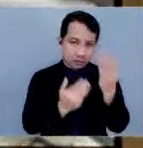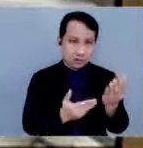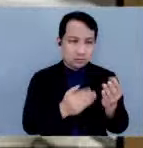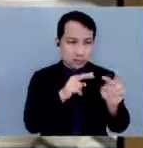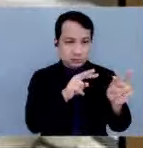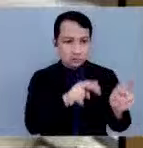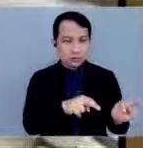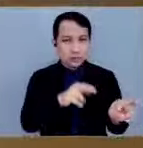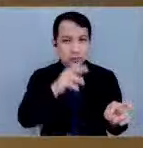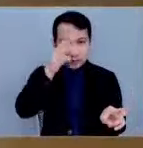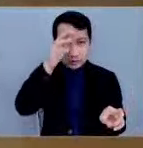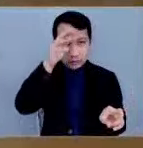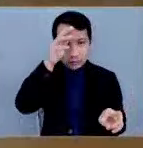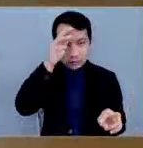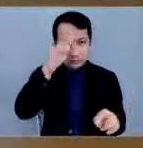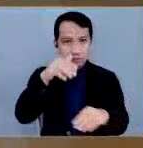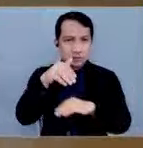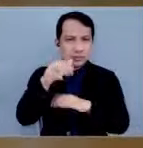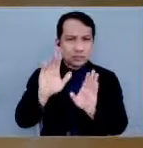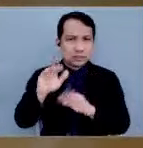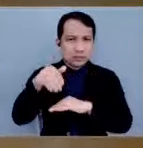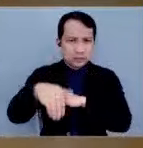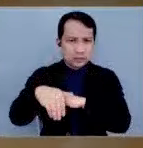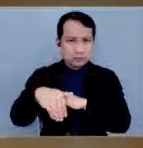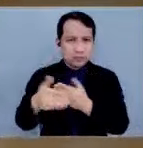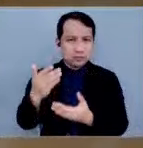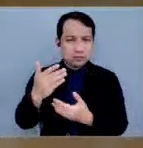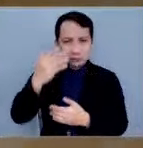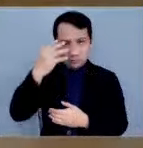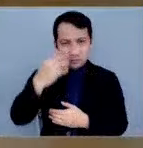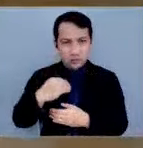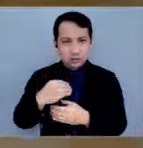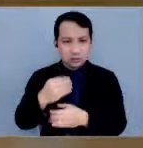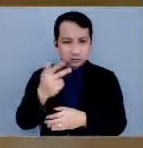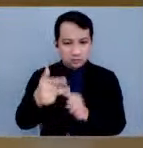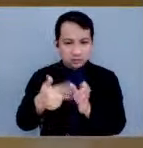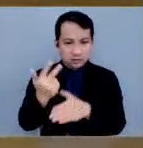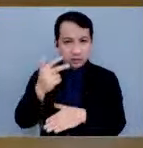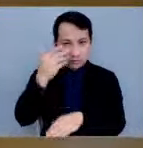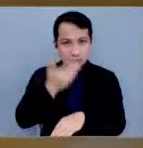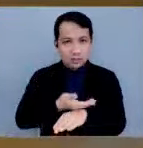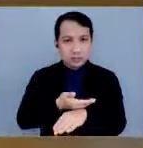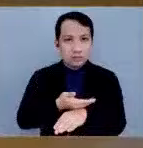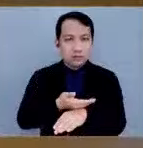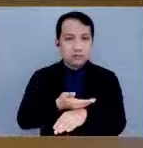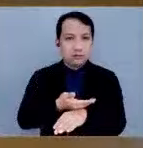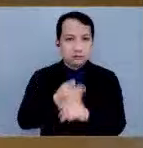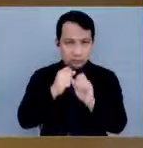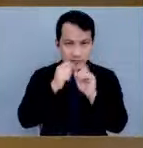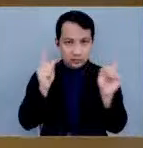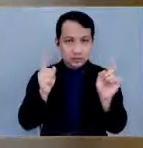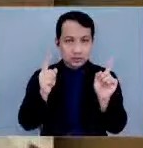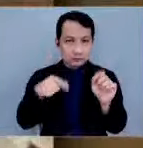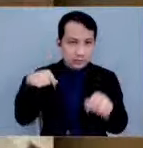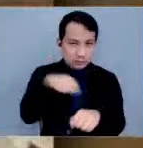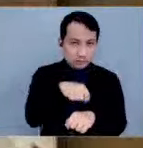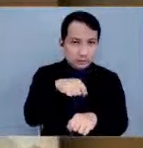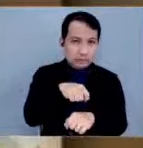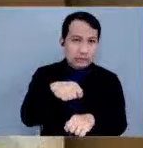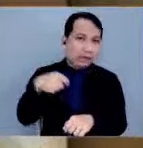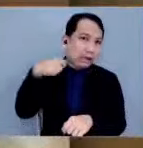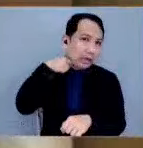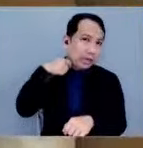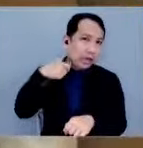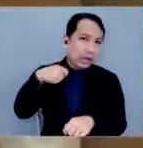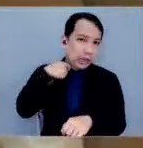naglasing Linggo ng gabi. Hinihinalang pinatulog daw niya ang 3 taong gulang na anak na babae at bigla itong pinagsasaksak sa leeg. Posible rin